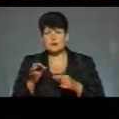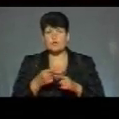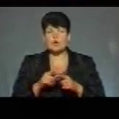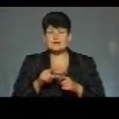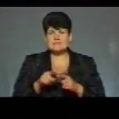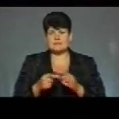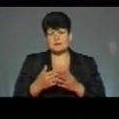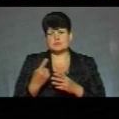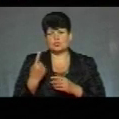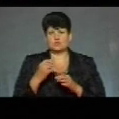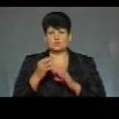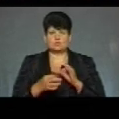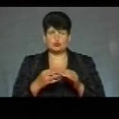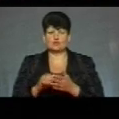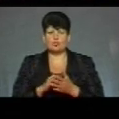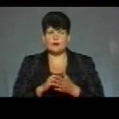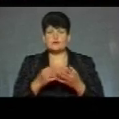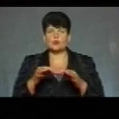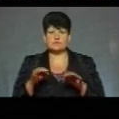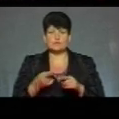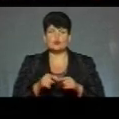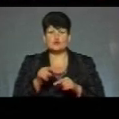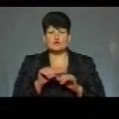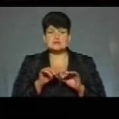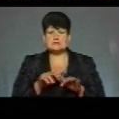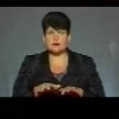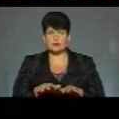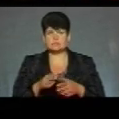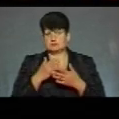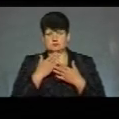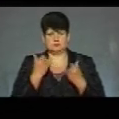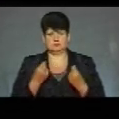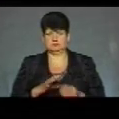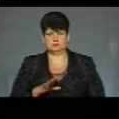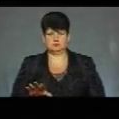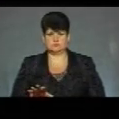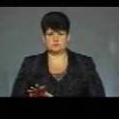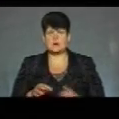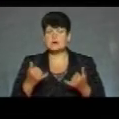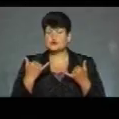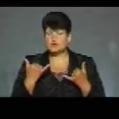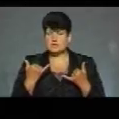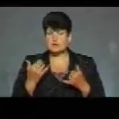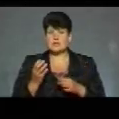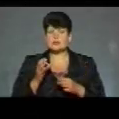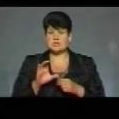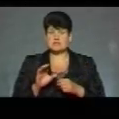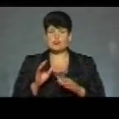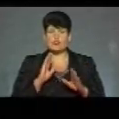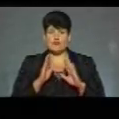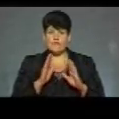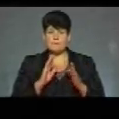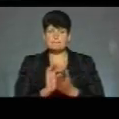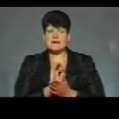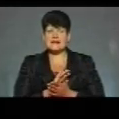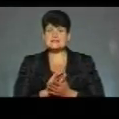за добу. Документів дозвільних по цьому заходу не надавалося. Сьогодні на сторінці у соцмережі Facebook